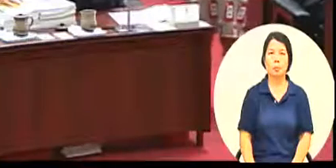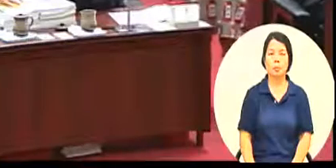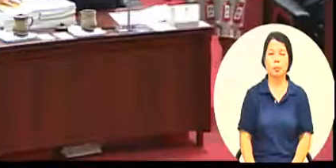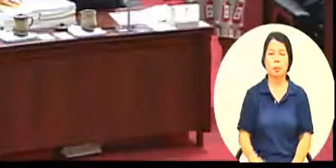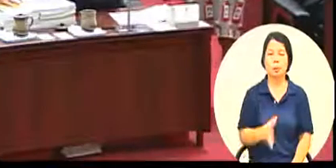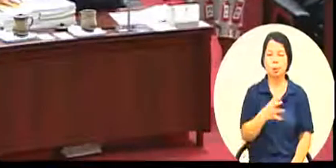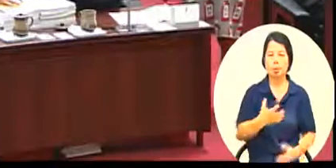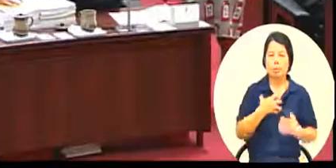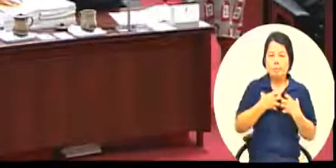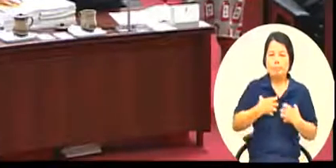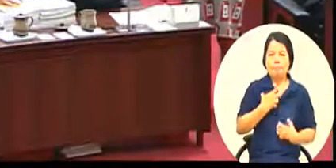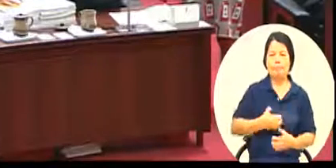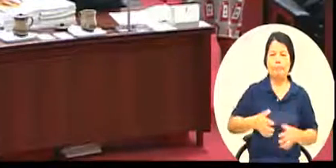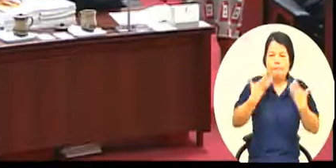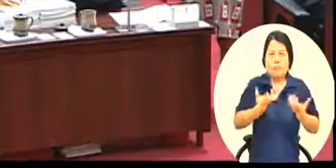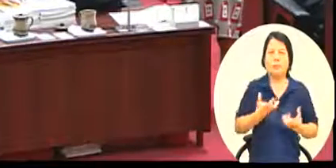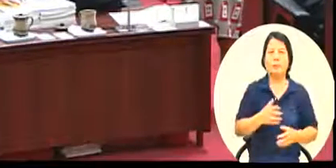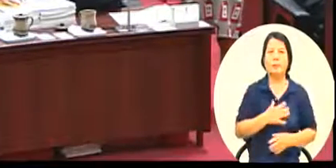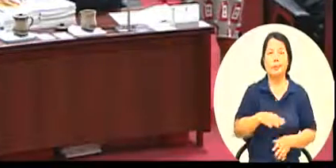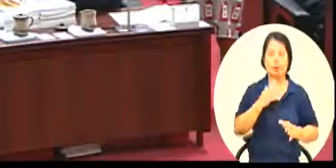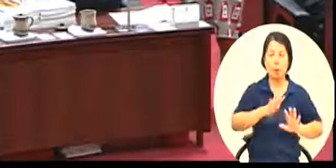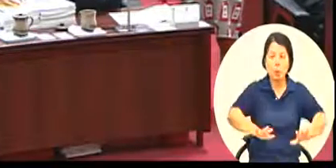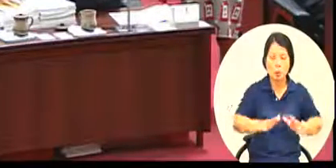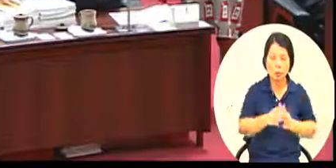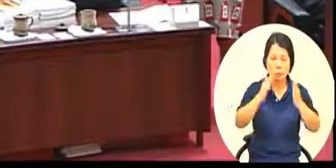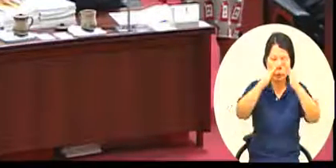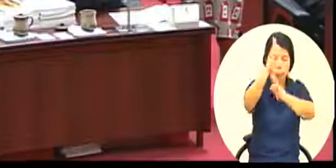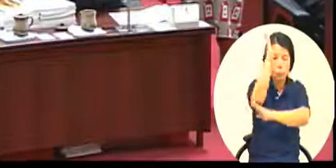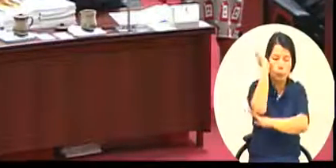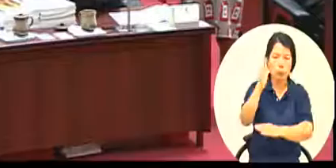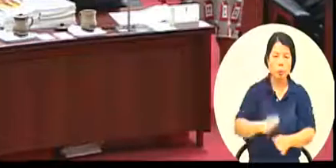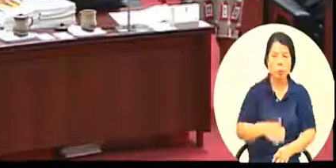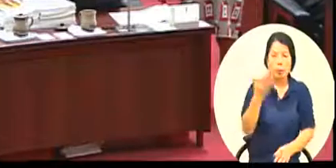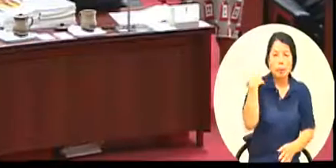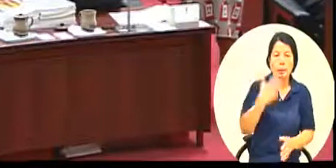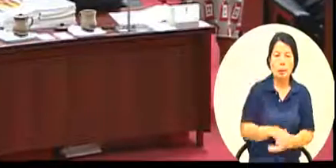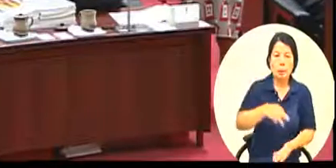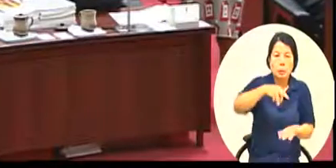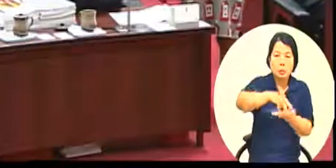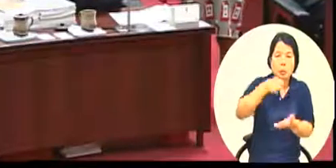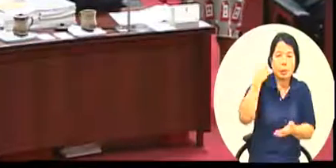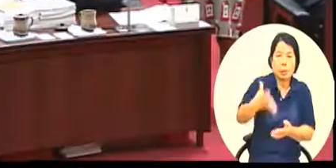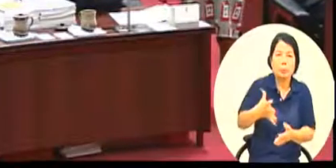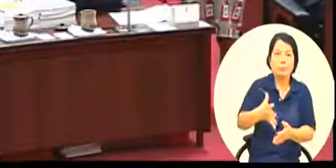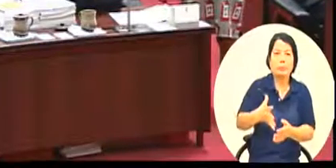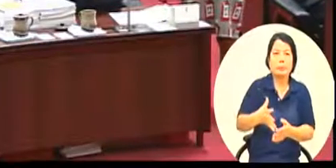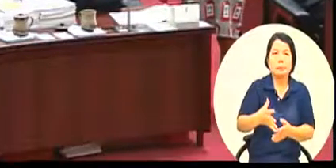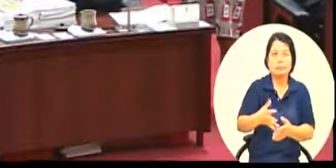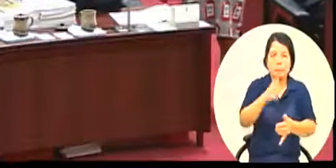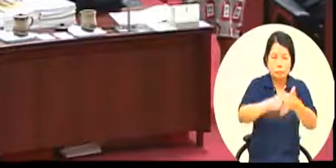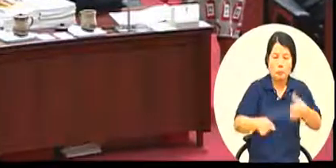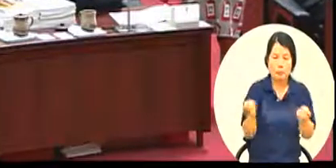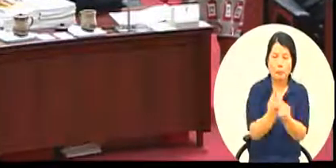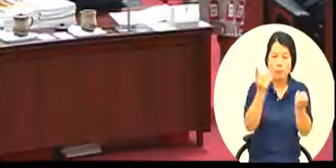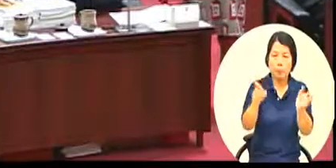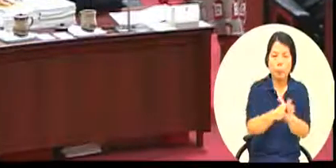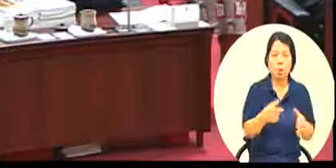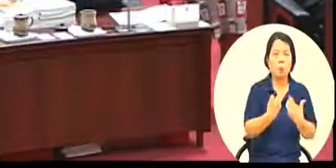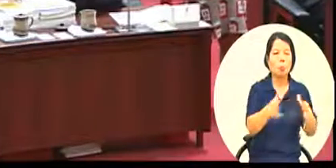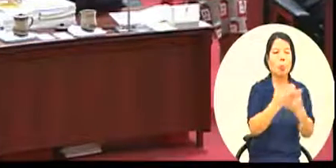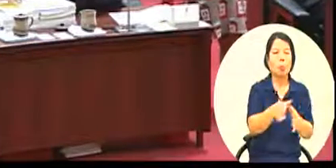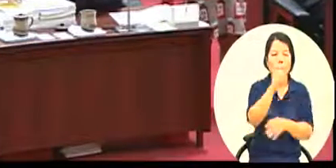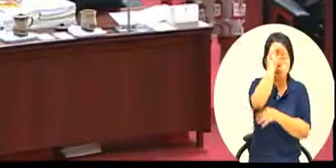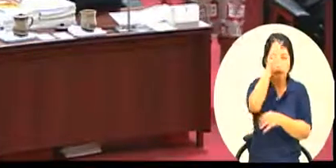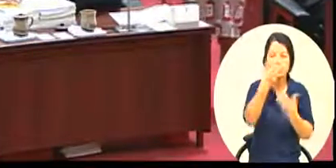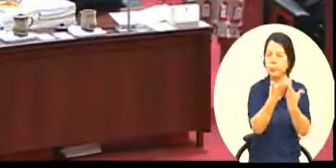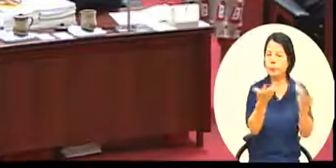愤怒。在这个愤怒来讲，政府我们来讲，当时在鼎新案爆发之后，我相信我们不要去讲蓝绿啊，大家共